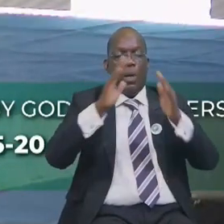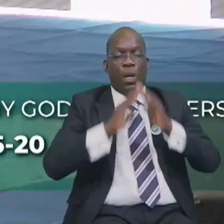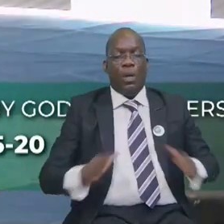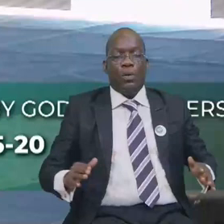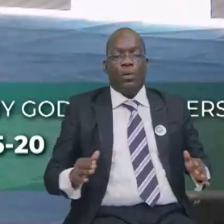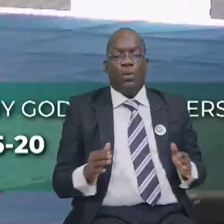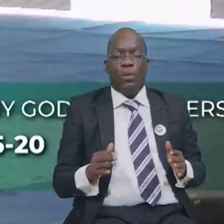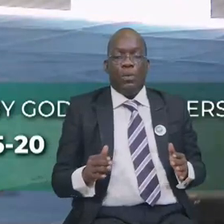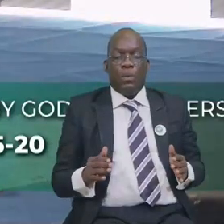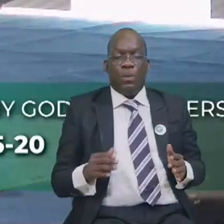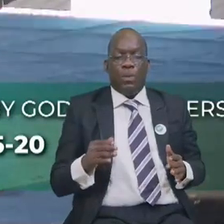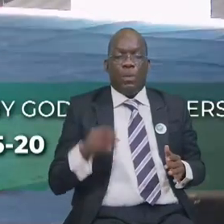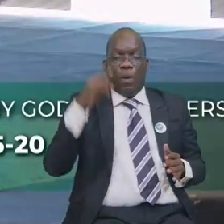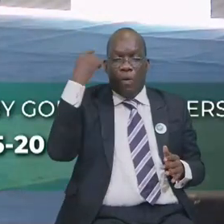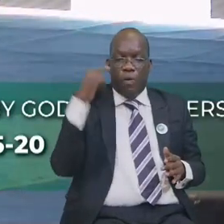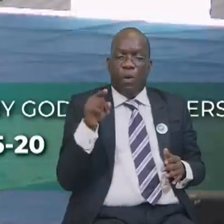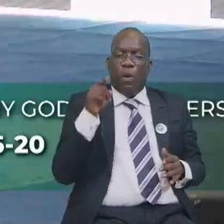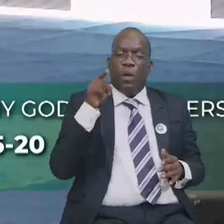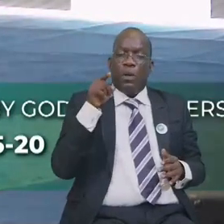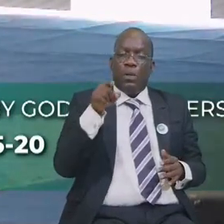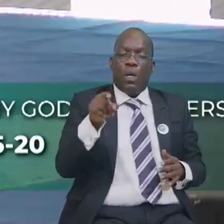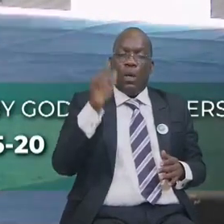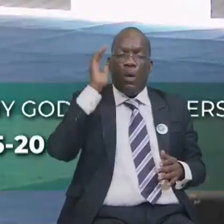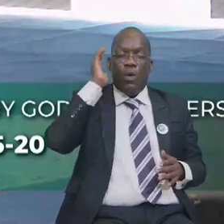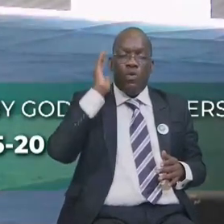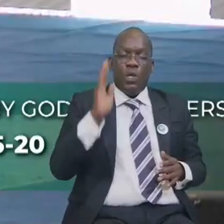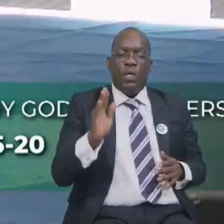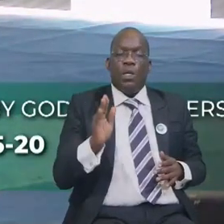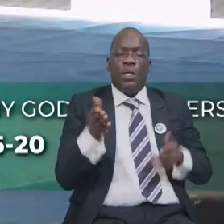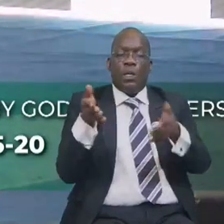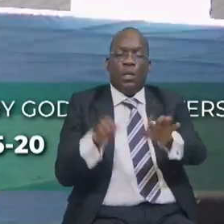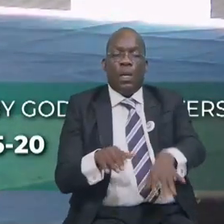Donne tes ordres à ta maison, car tu vas mourir.